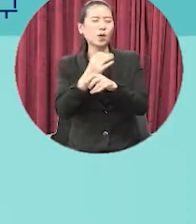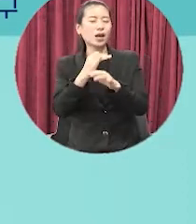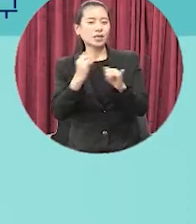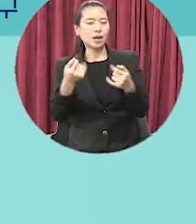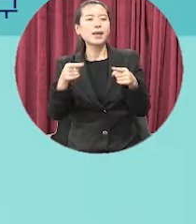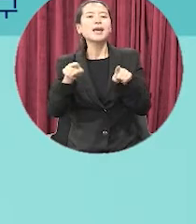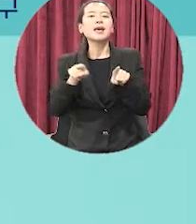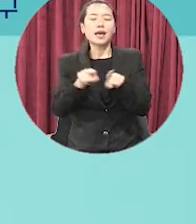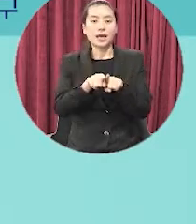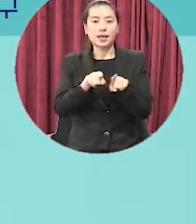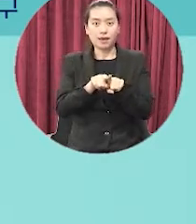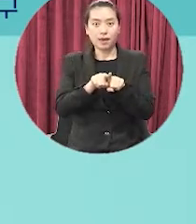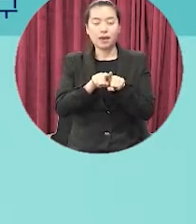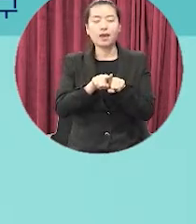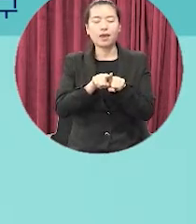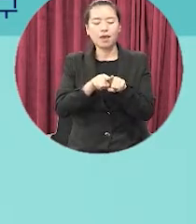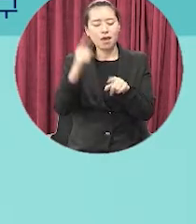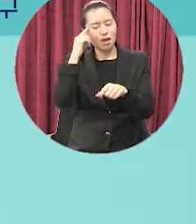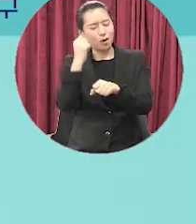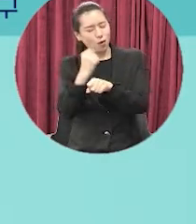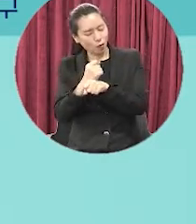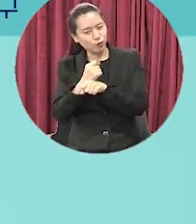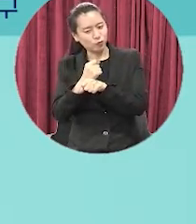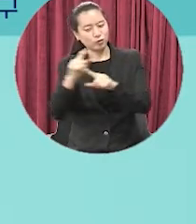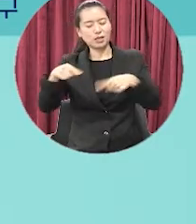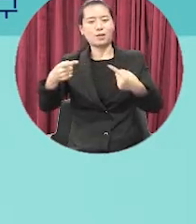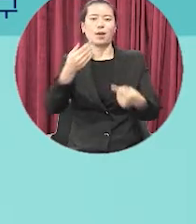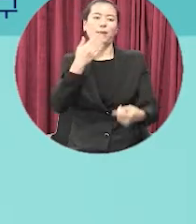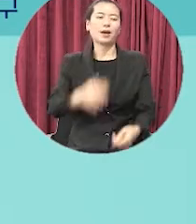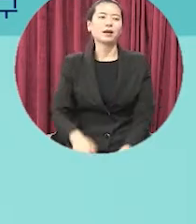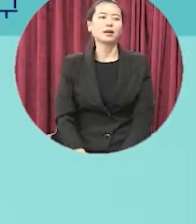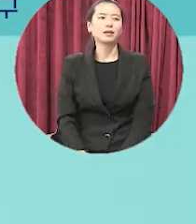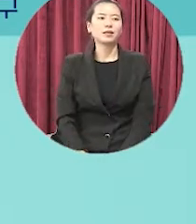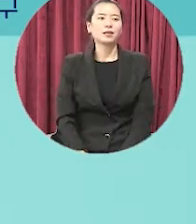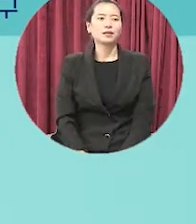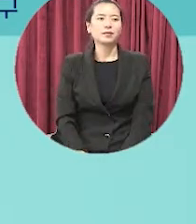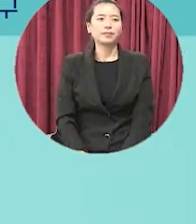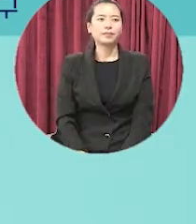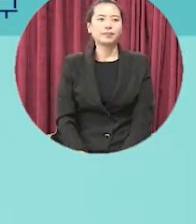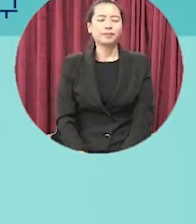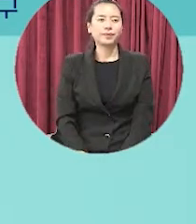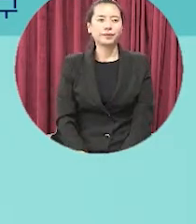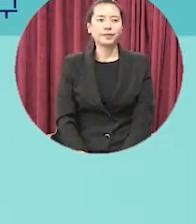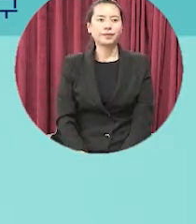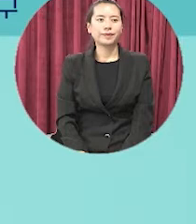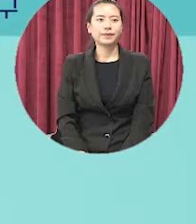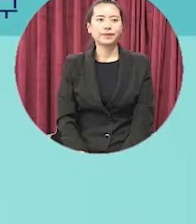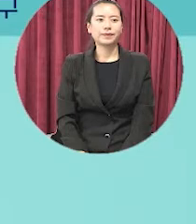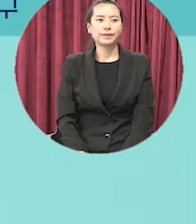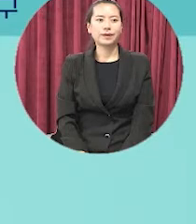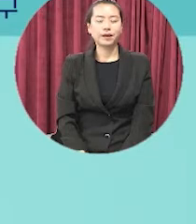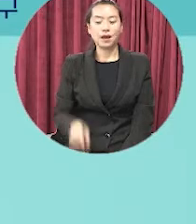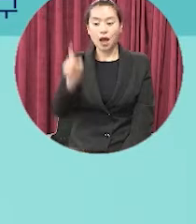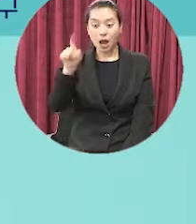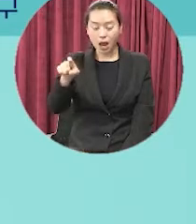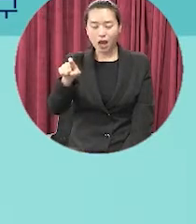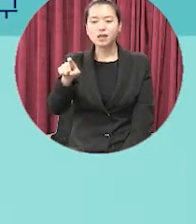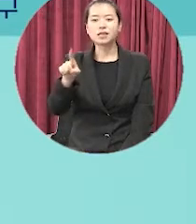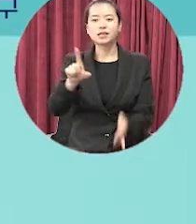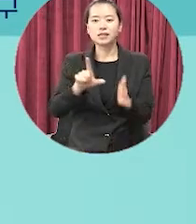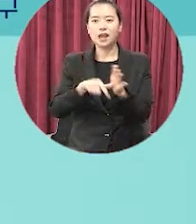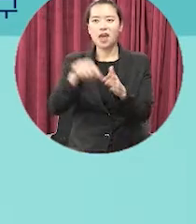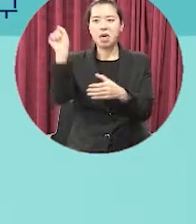코드를 함께 개발하고 실행하는 것이 가능합니다 아틀라스 메뉴를 클릭하시면 로그인 사용자가 이용 권한을 드 캄